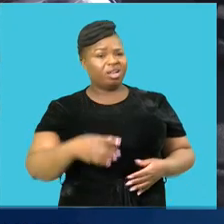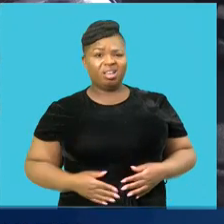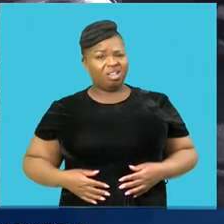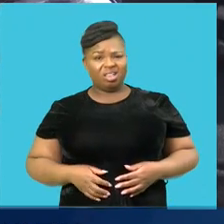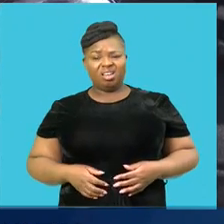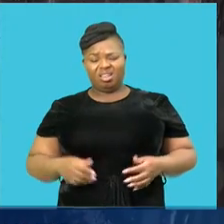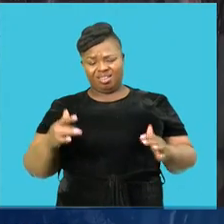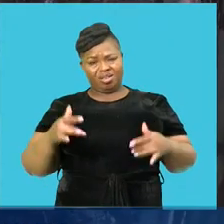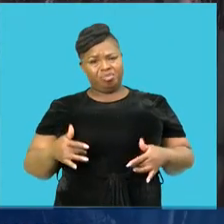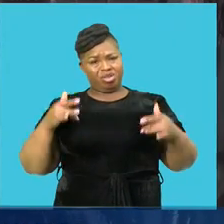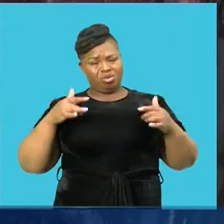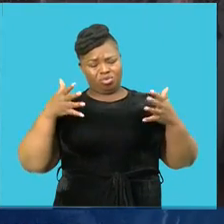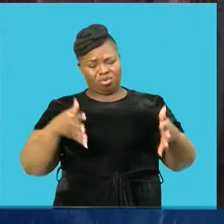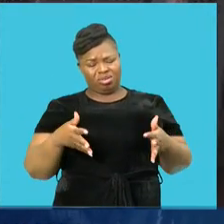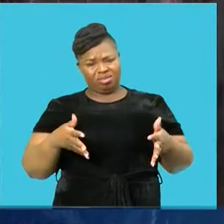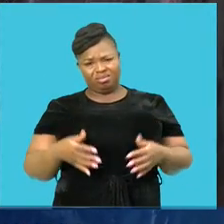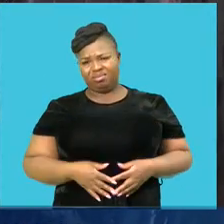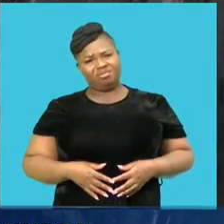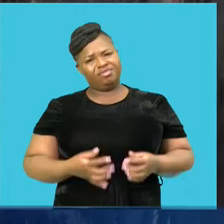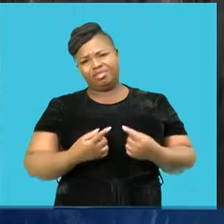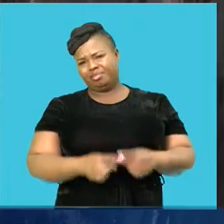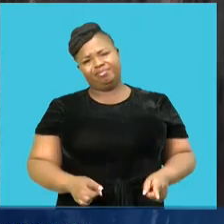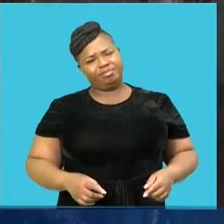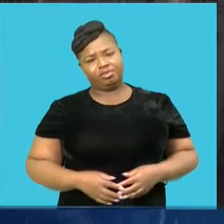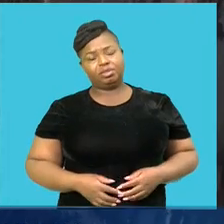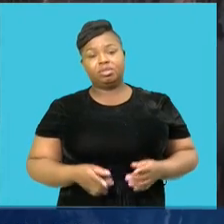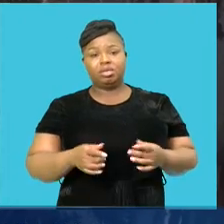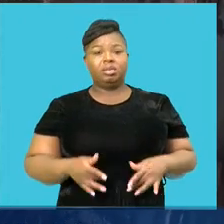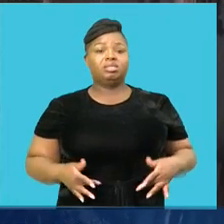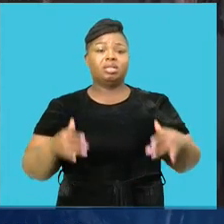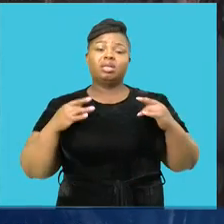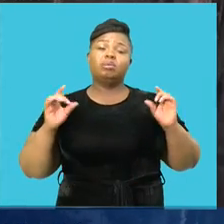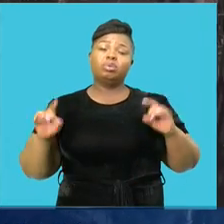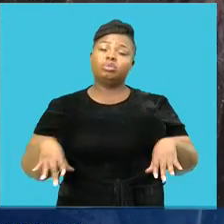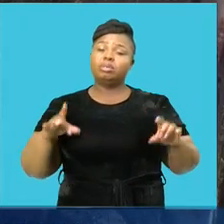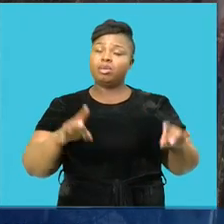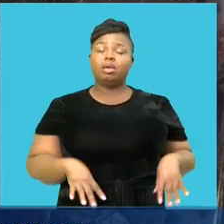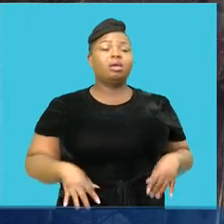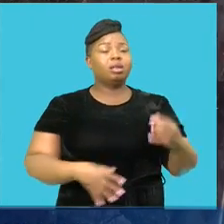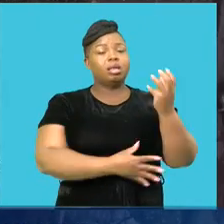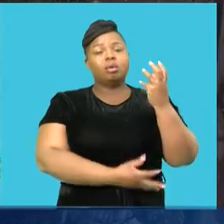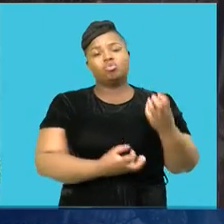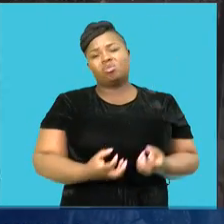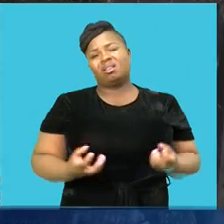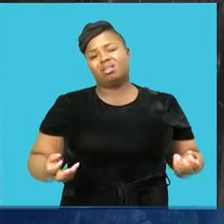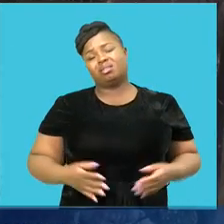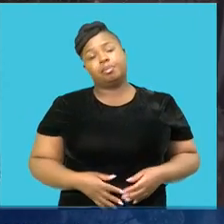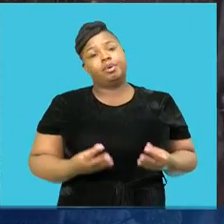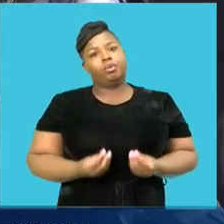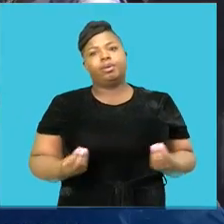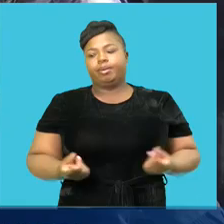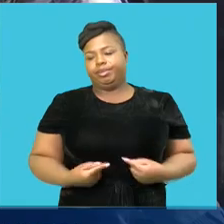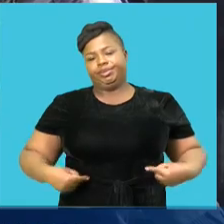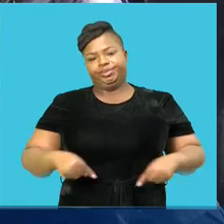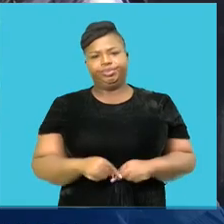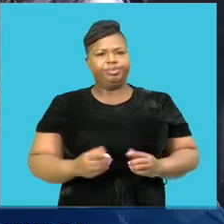akusiyompilo le esiphila apha sihlele bunzimeni ebugqwayibeni abantwana bethu nabo